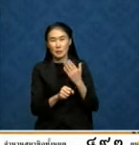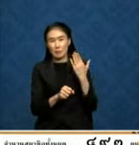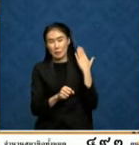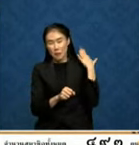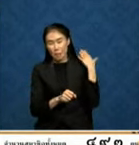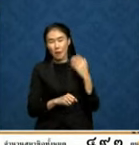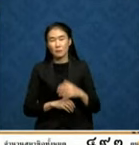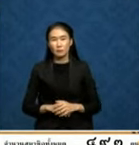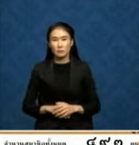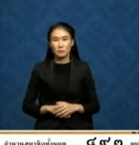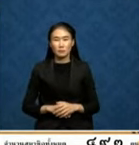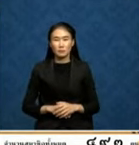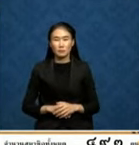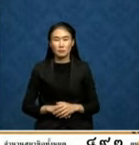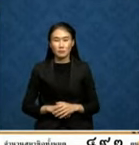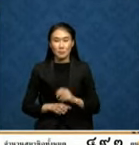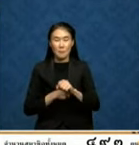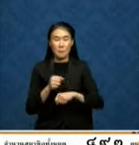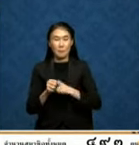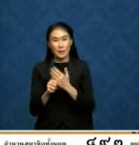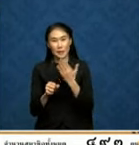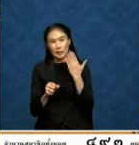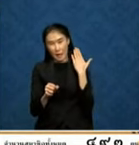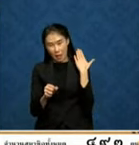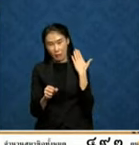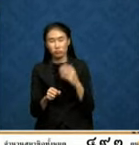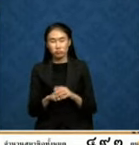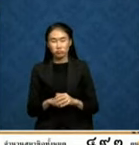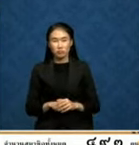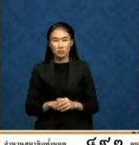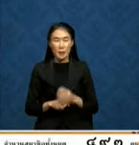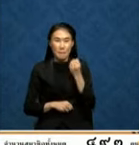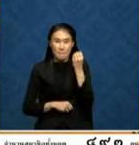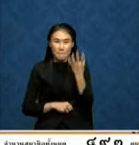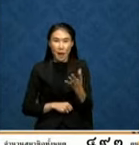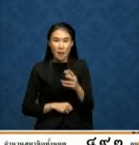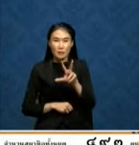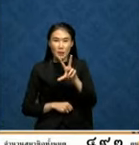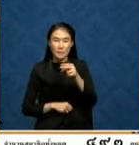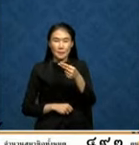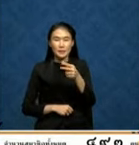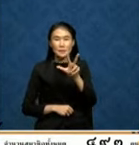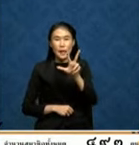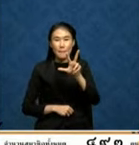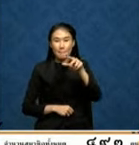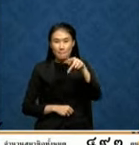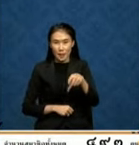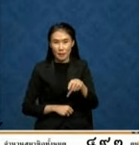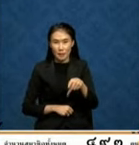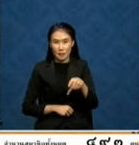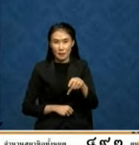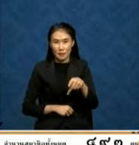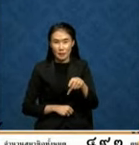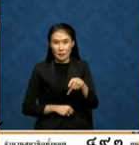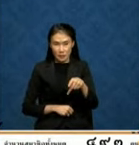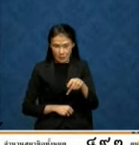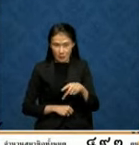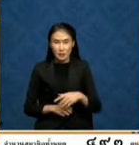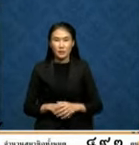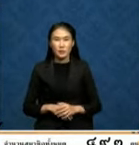ถึงปีใหม่ปีที่ผ่านมาเนี่ยการใช้ไฟสูงสุดอยู่ที่ประมาณ 33,000 กิกะวัตต์อาว